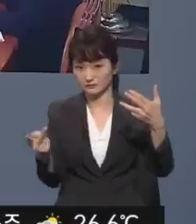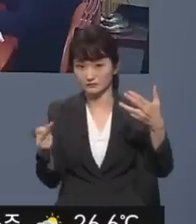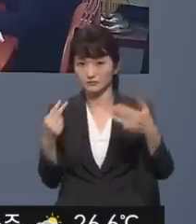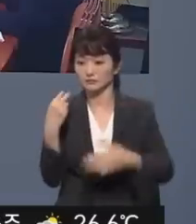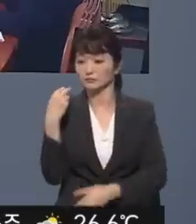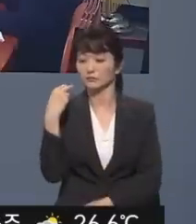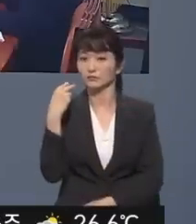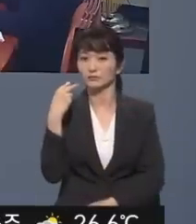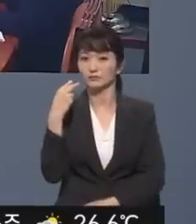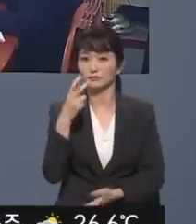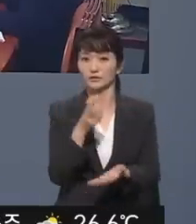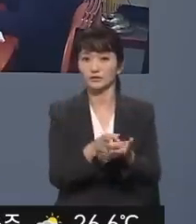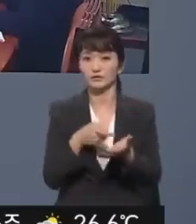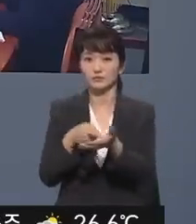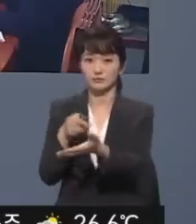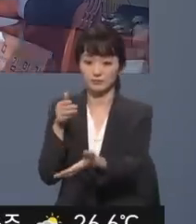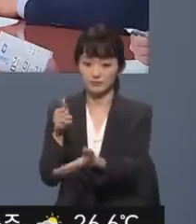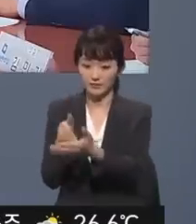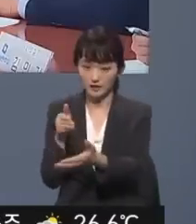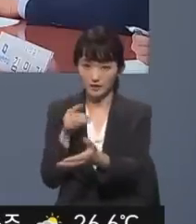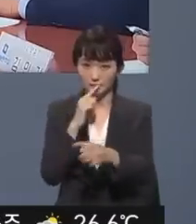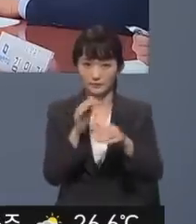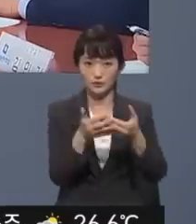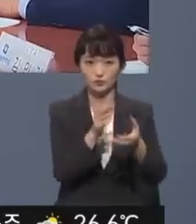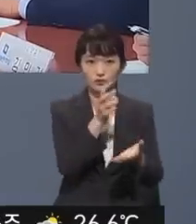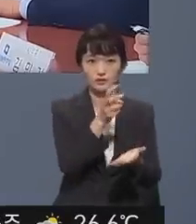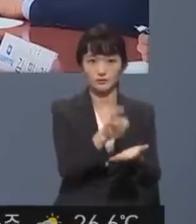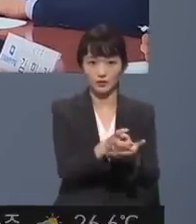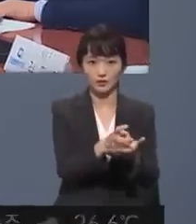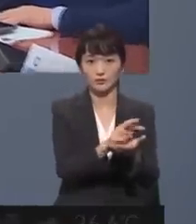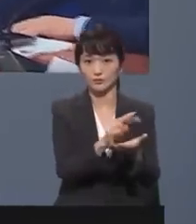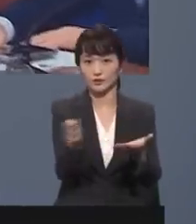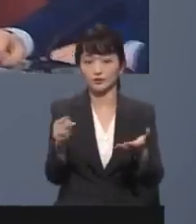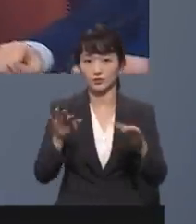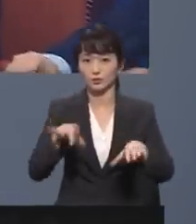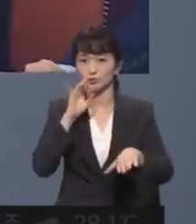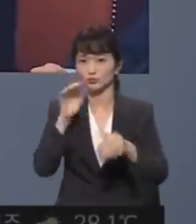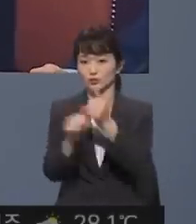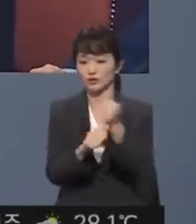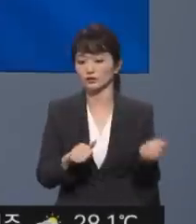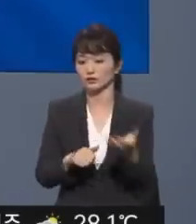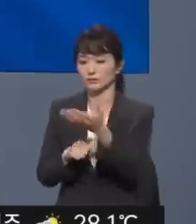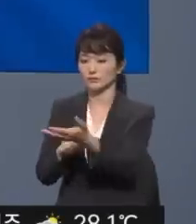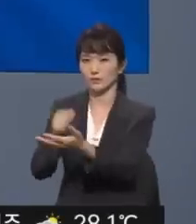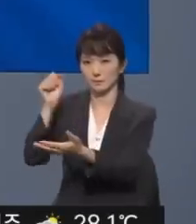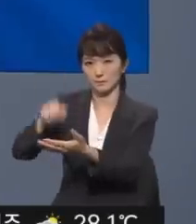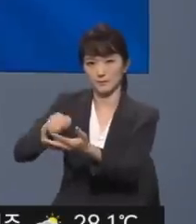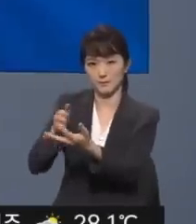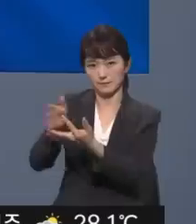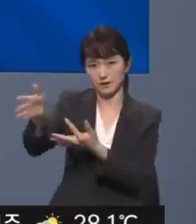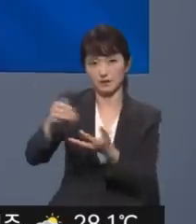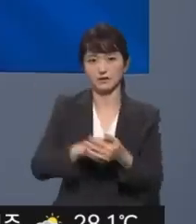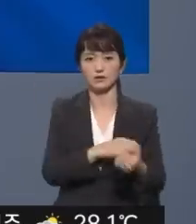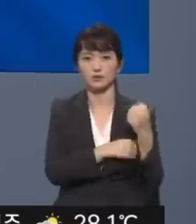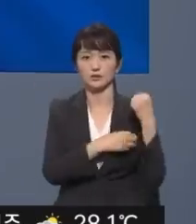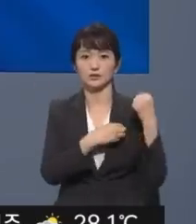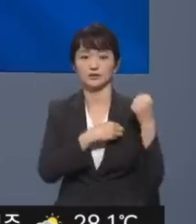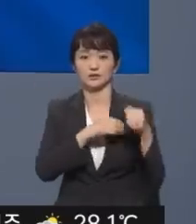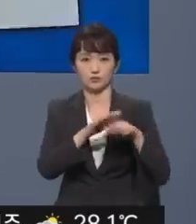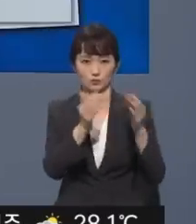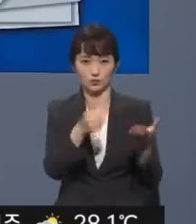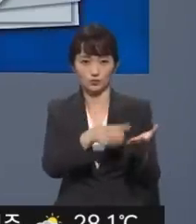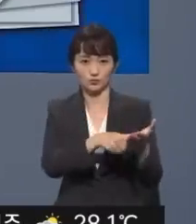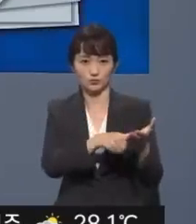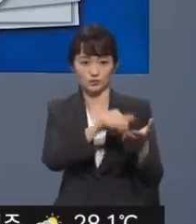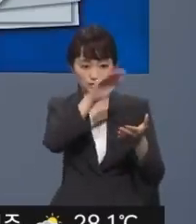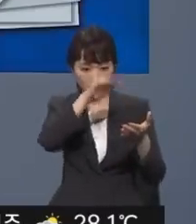이틀전에 부결 겼던 민주당 당원 개정안이 오늘 중앙대에서 통과 됐습니다 권리 당원 전원 투표 좋아하는 빠졌구요